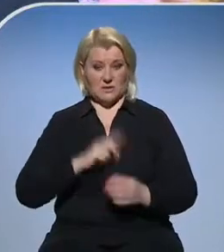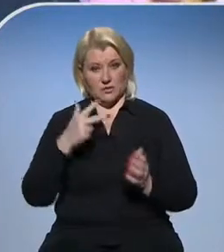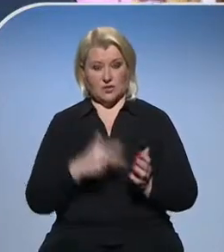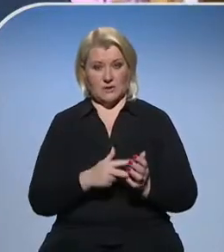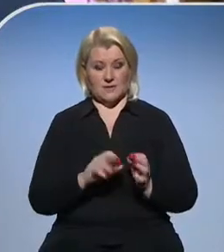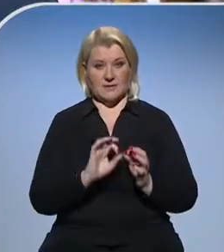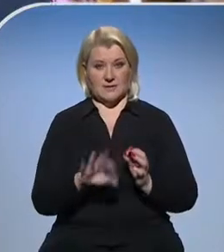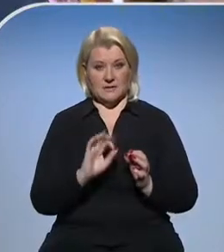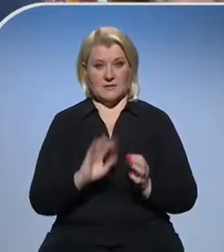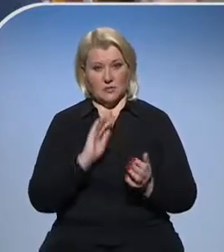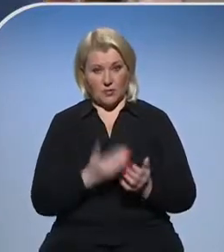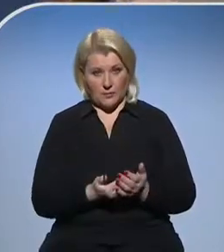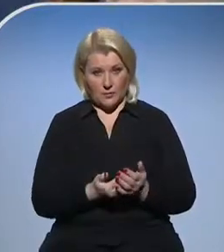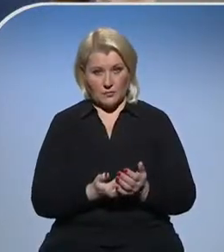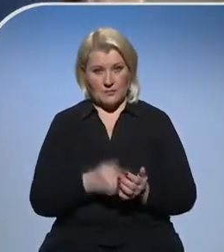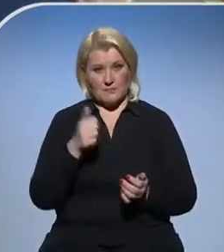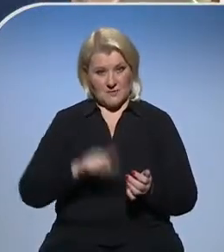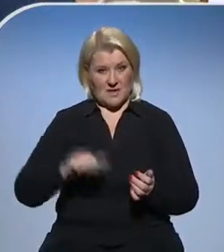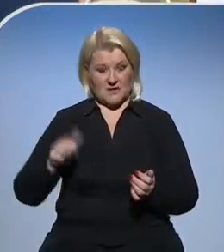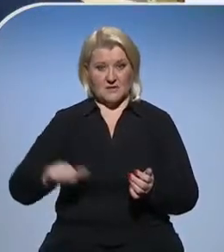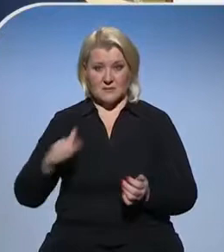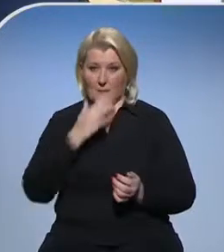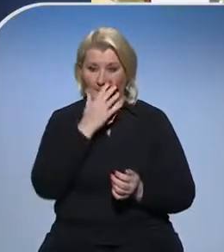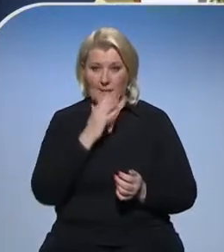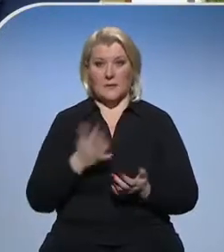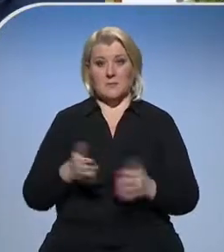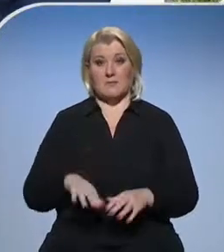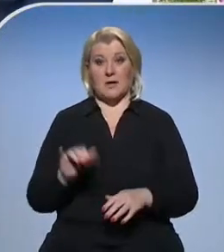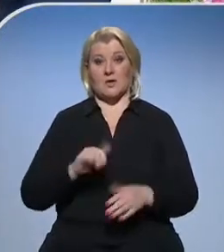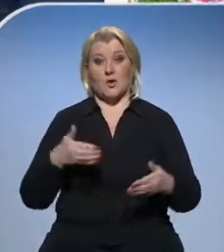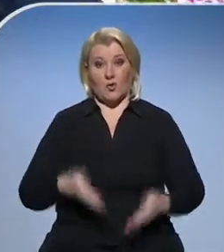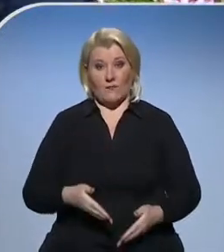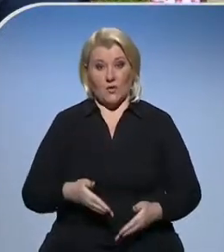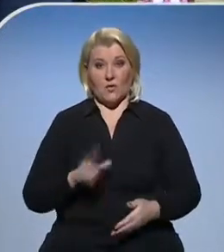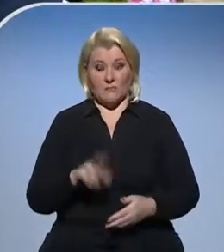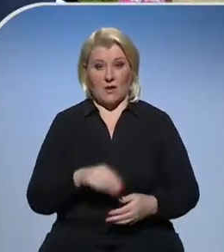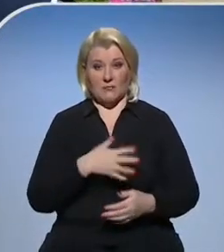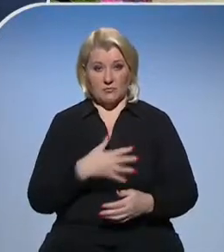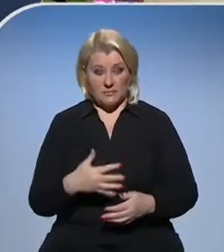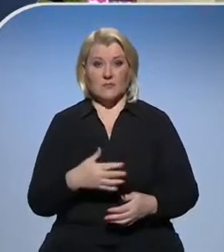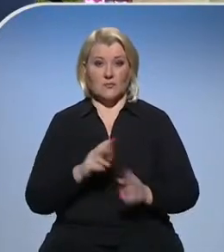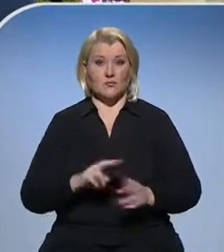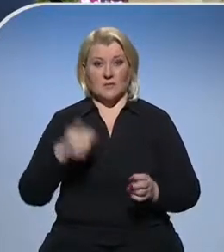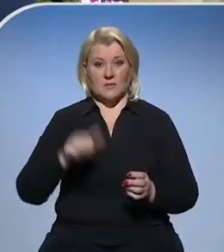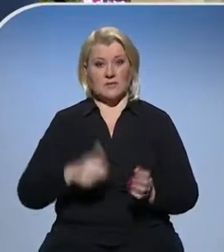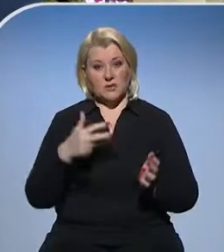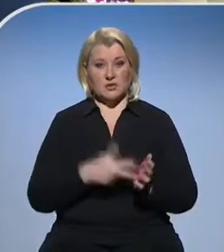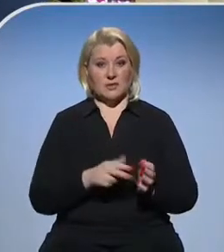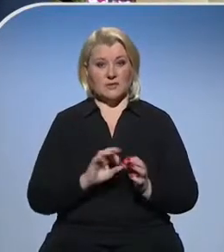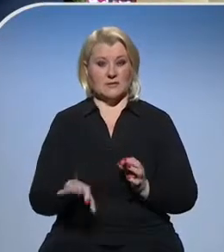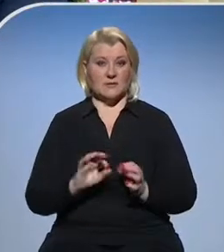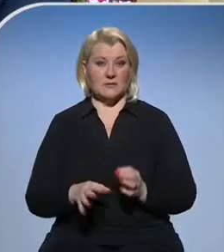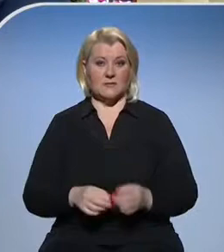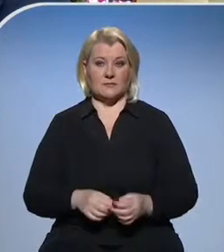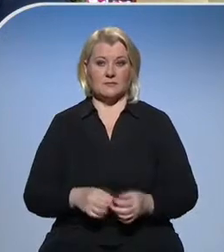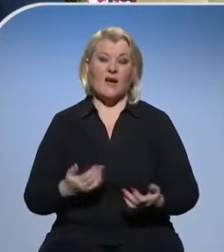tak, že by bylo dobré spořit měsíčně. Když by někdo si to mohl dovolit. No přesně tak, protože jsou tací, kteří